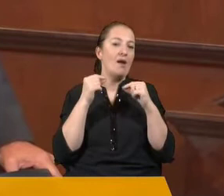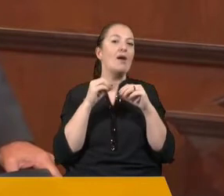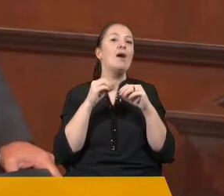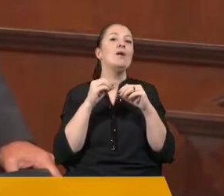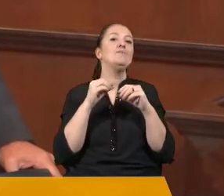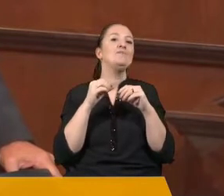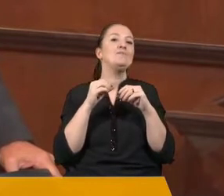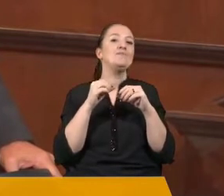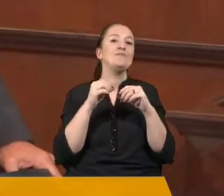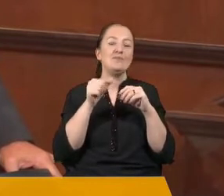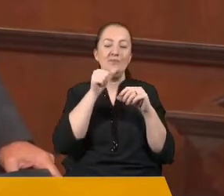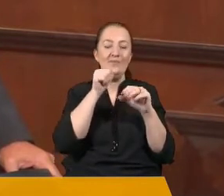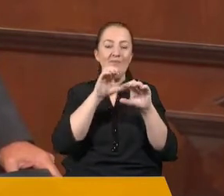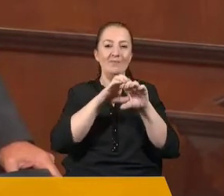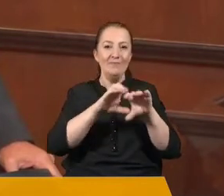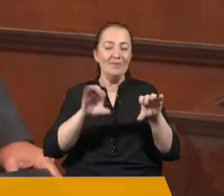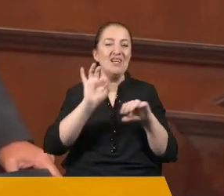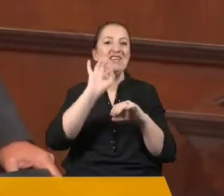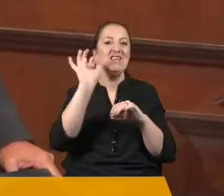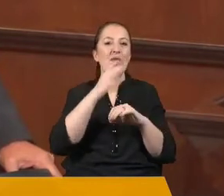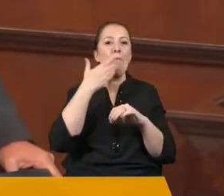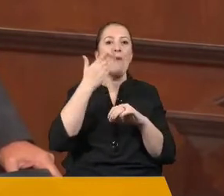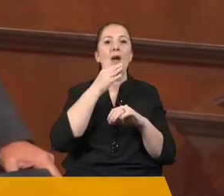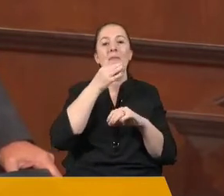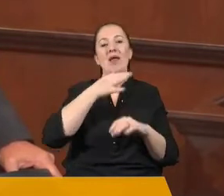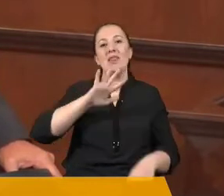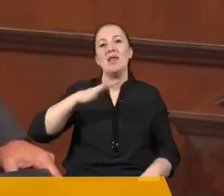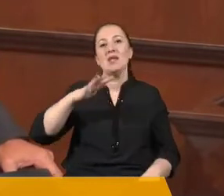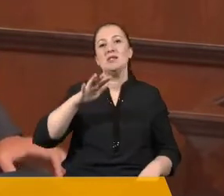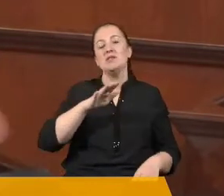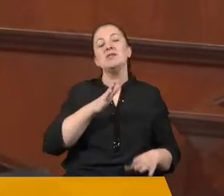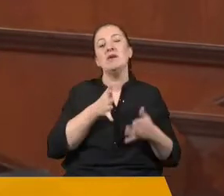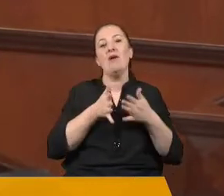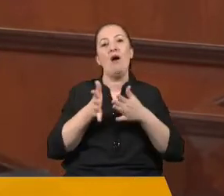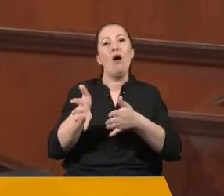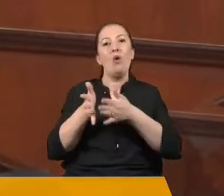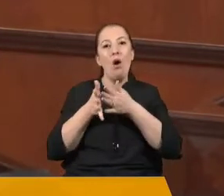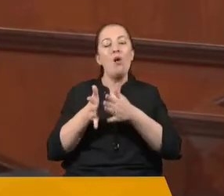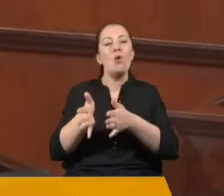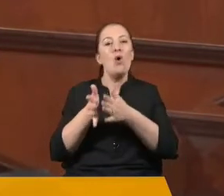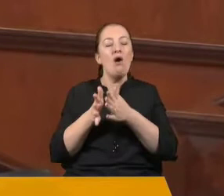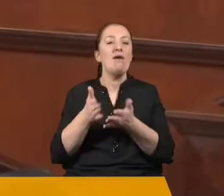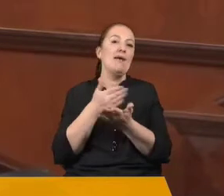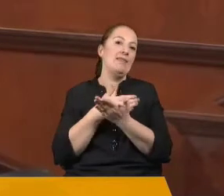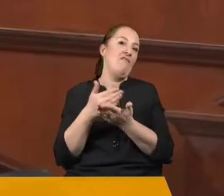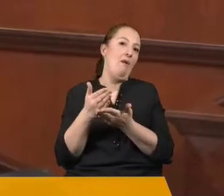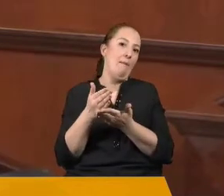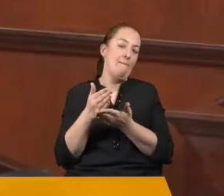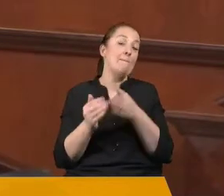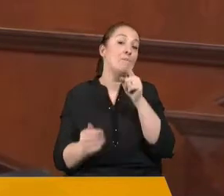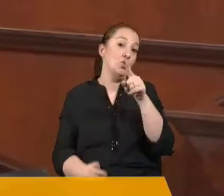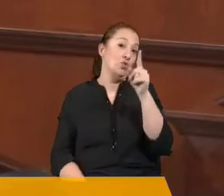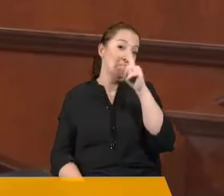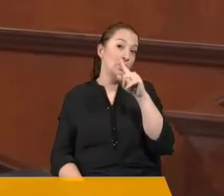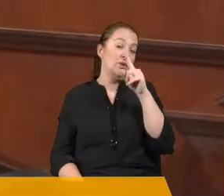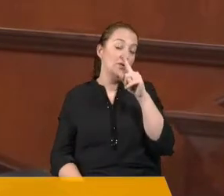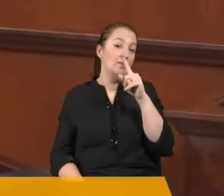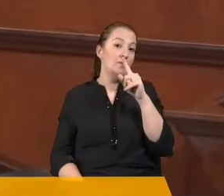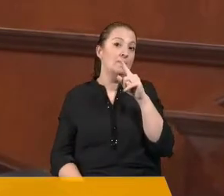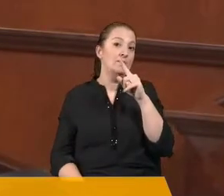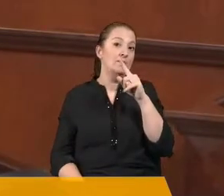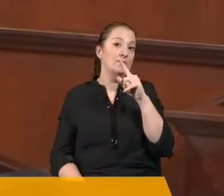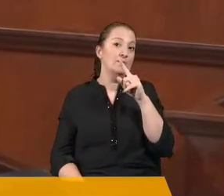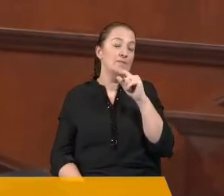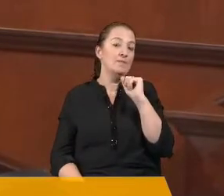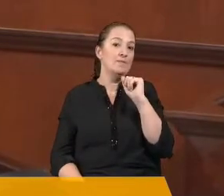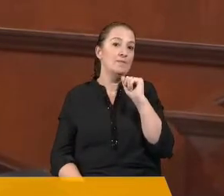kanalizasyonlar Silivri'ye, Marmara Denizi'ne dökülmeye devam ediyor. Onun için benim esas söz